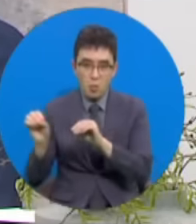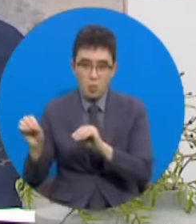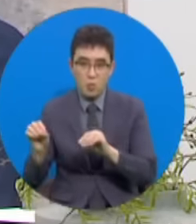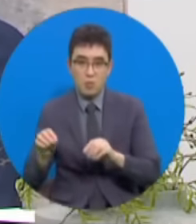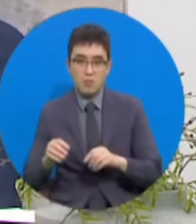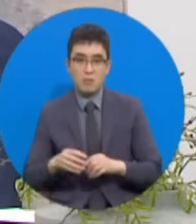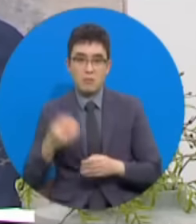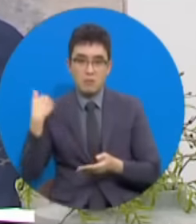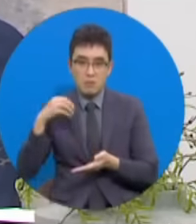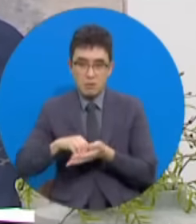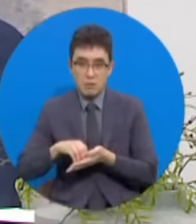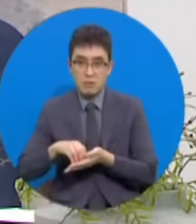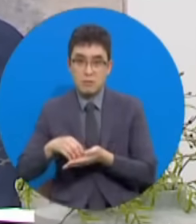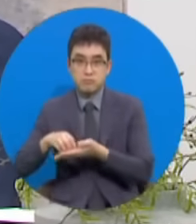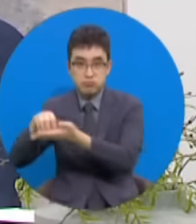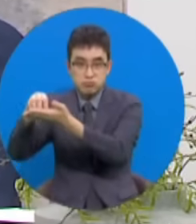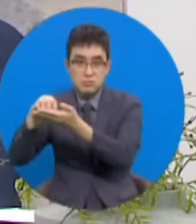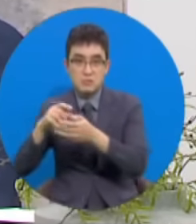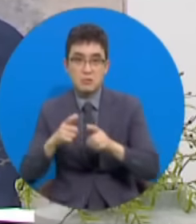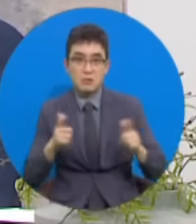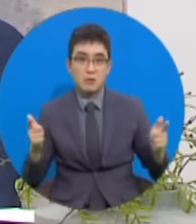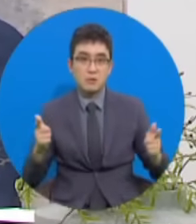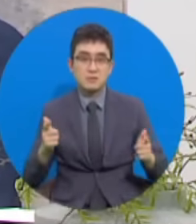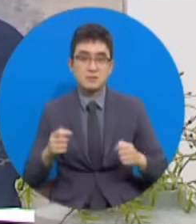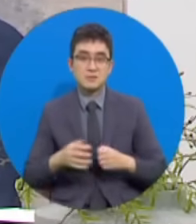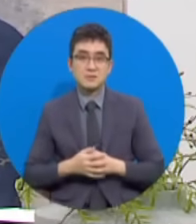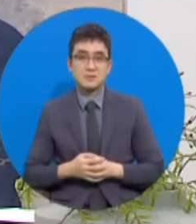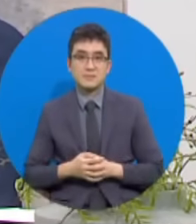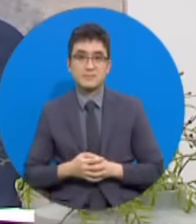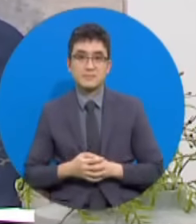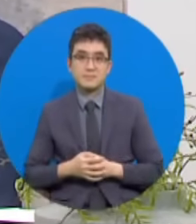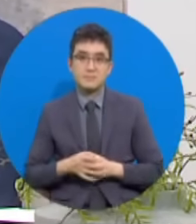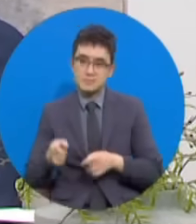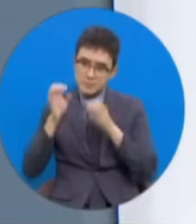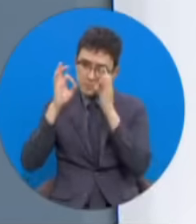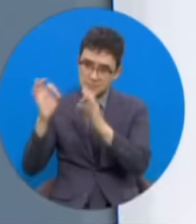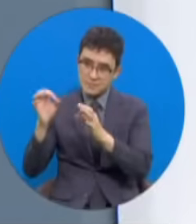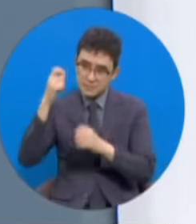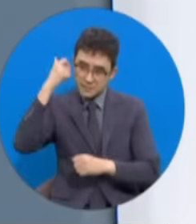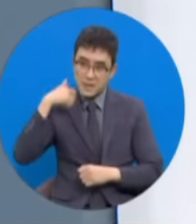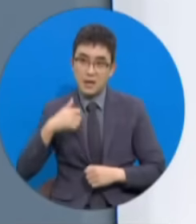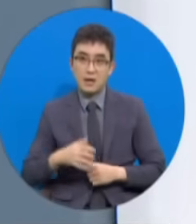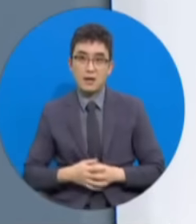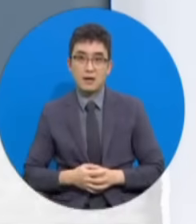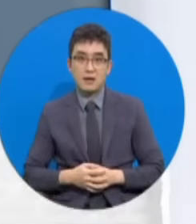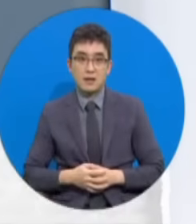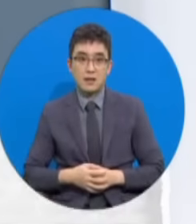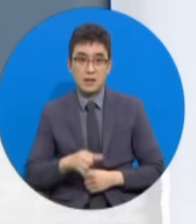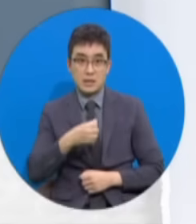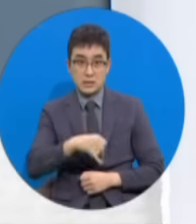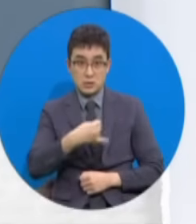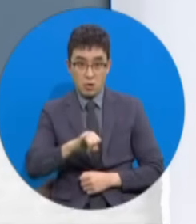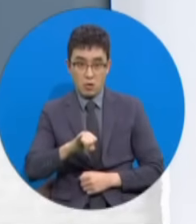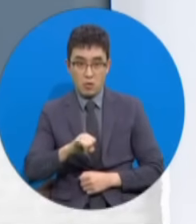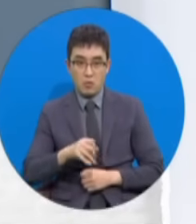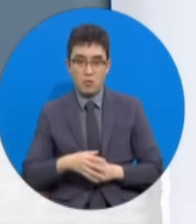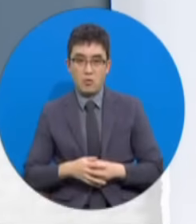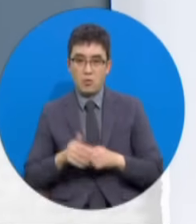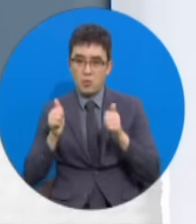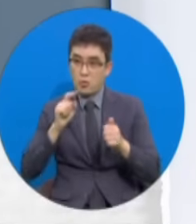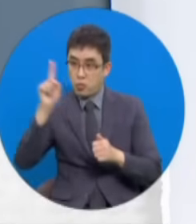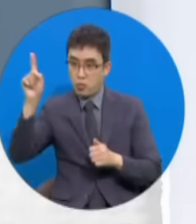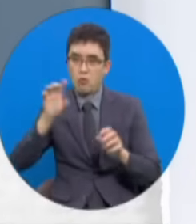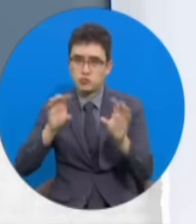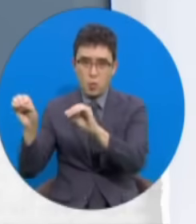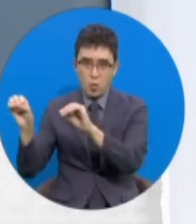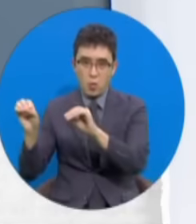입장을 밝히지 않고 비겁한 거 아니냐. 여권 일각에서는 이런 비판도 있던데. 혹시 일각에서는 그런 해석을 하죠. 그 두 자녀가 소송을 취하시키고